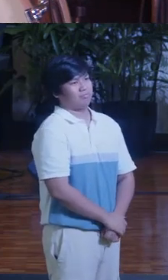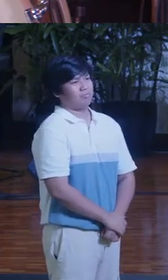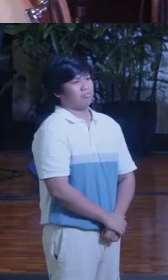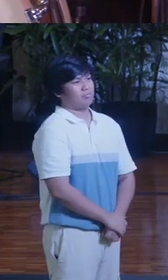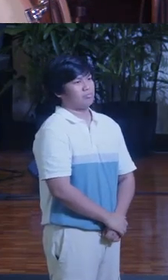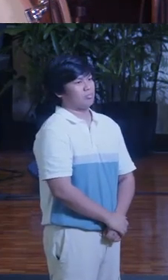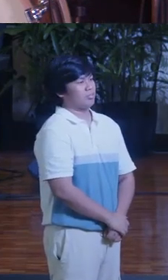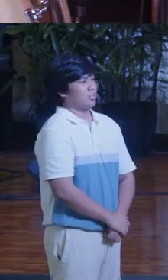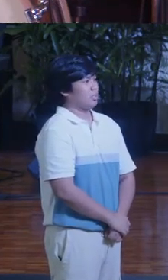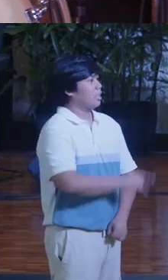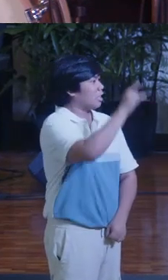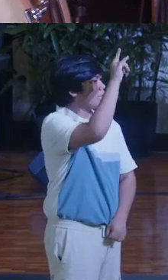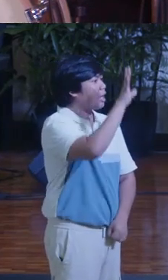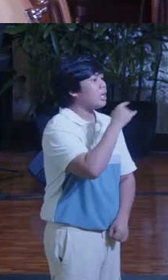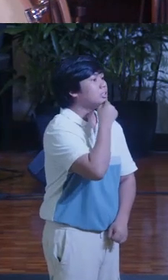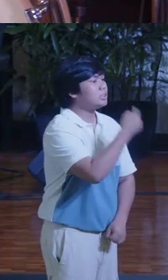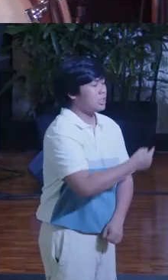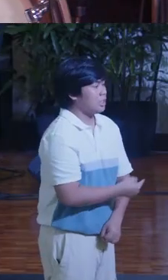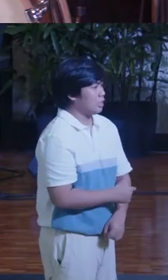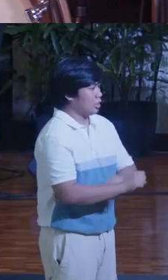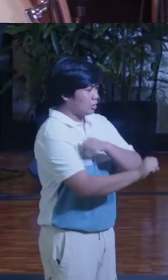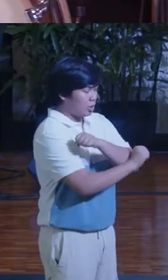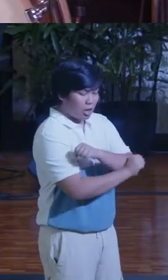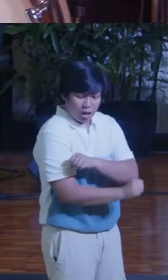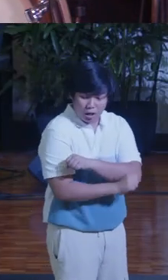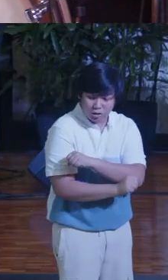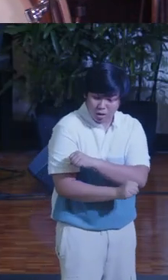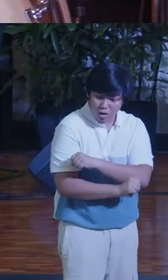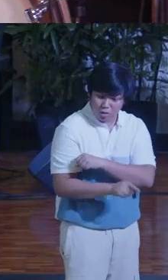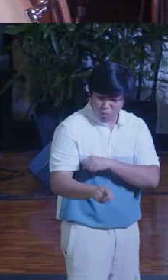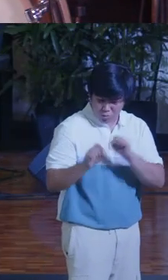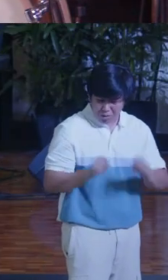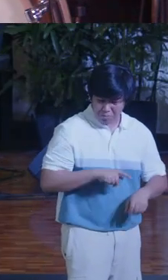nothing is impossible with God.